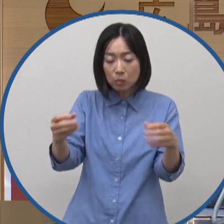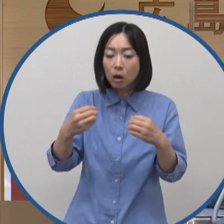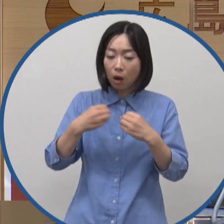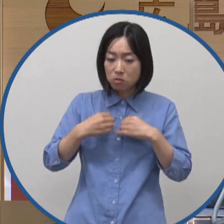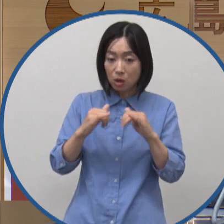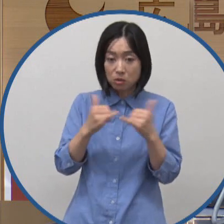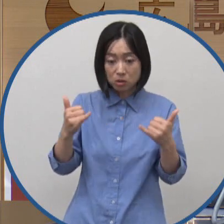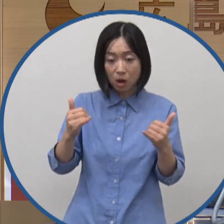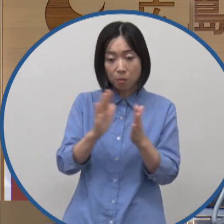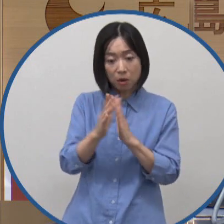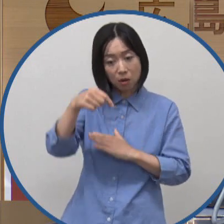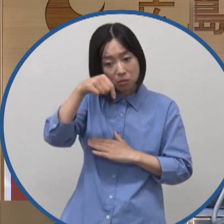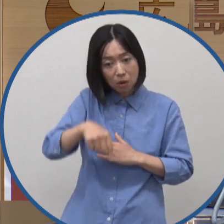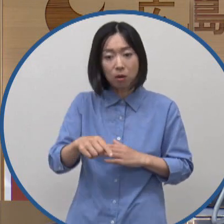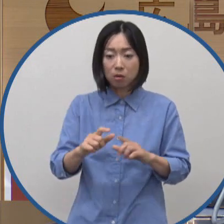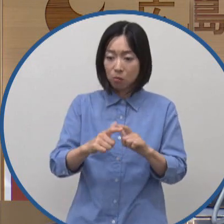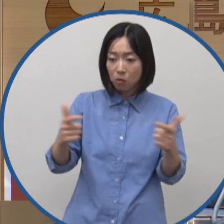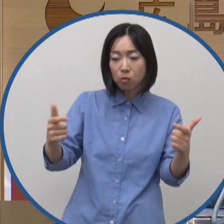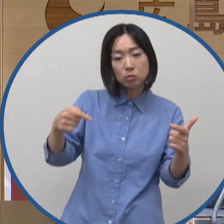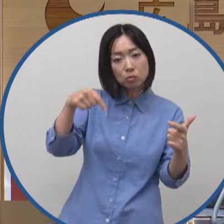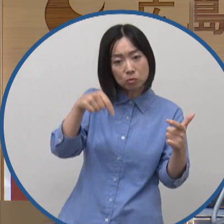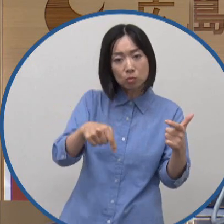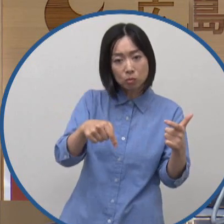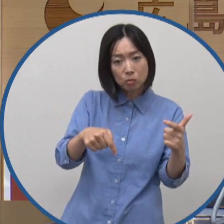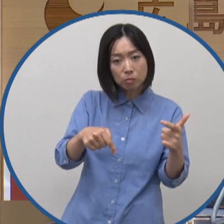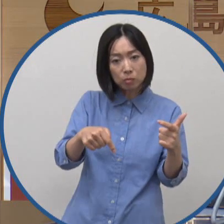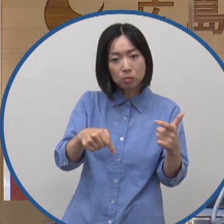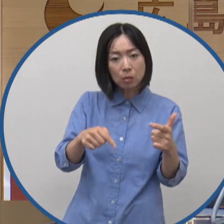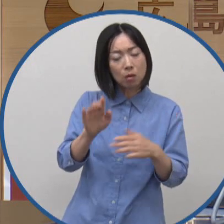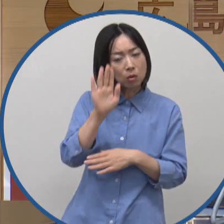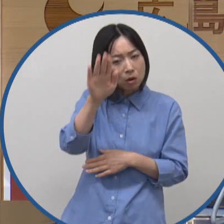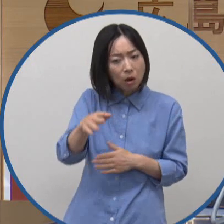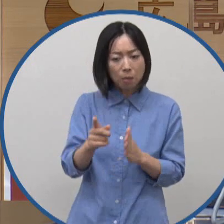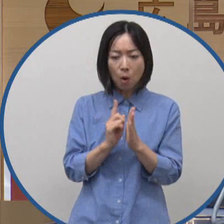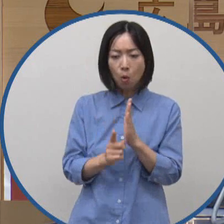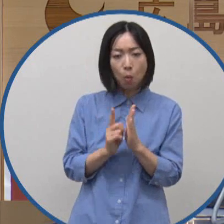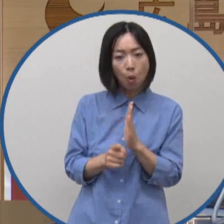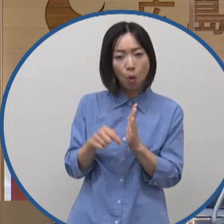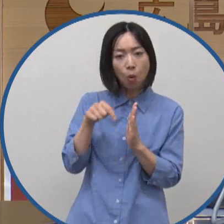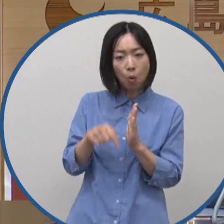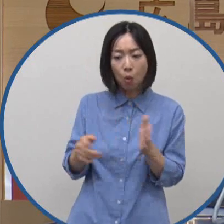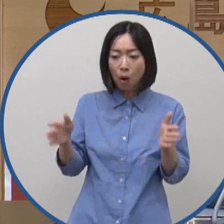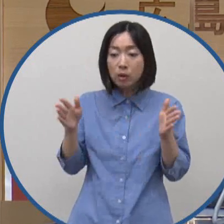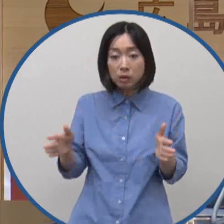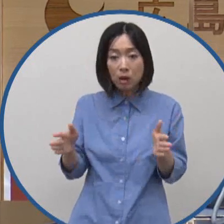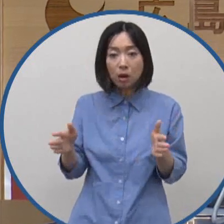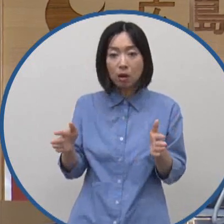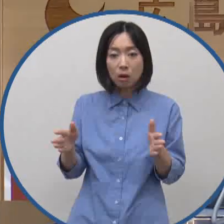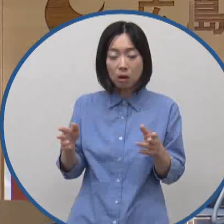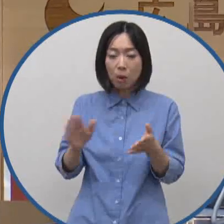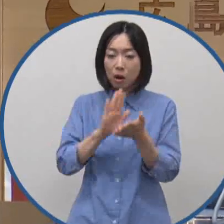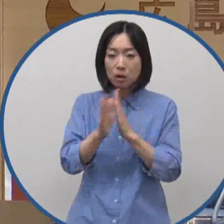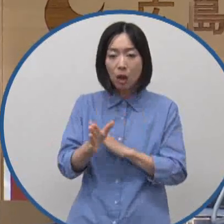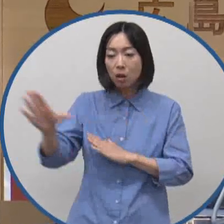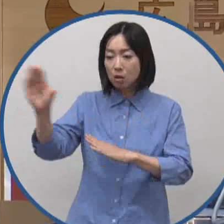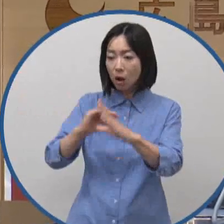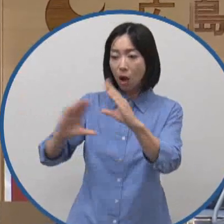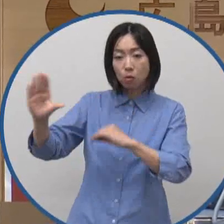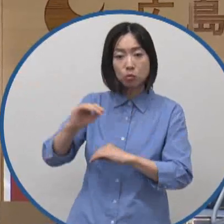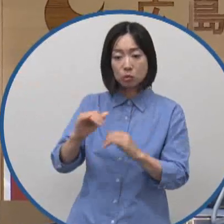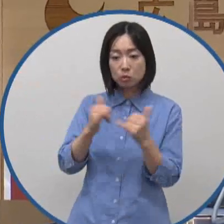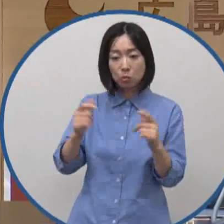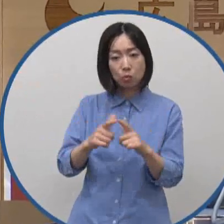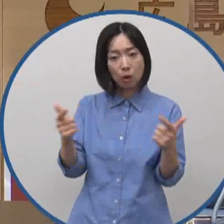化で、それがお盆の規制などで流入してくるというリスクもありまして